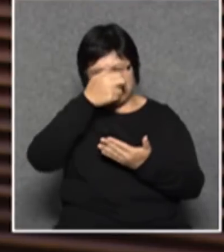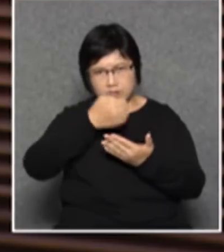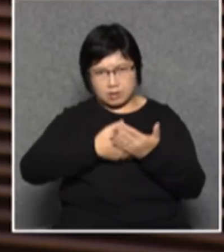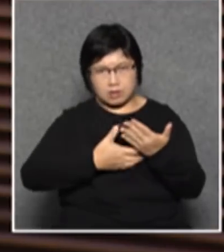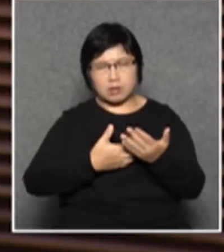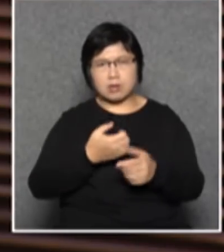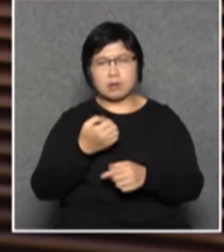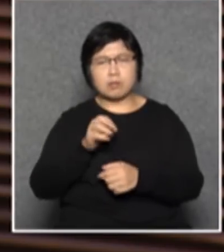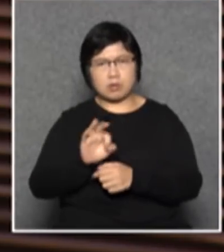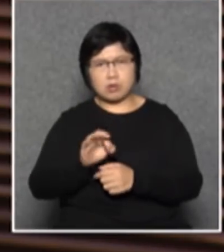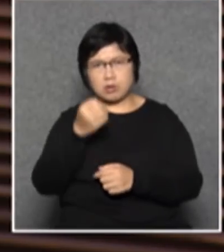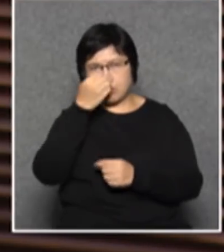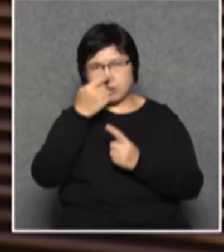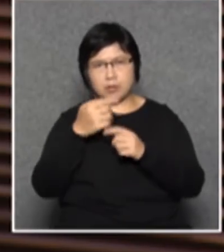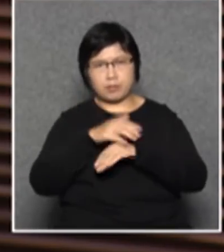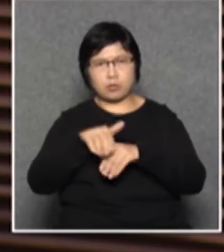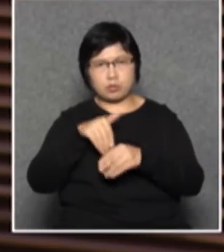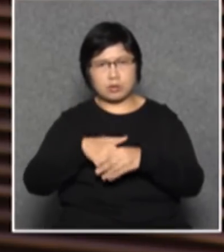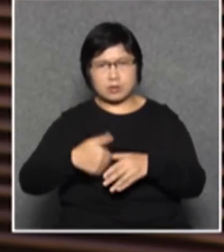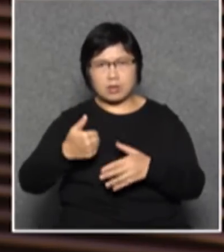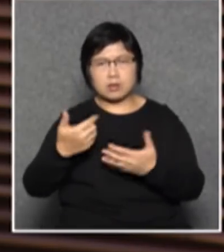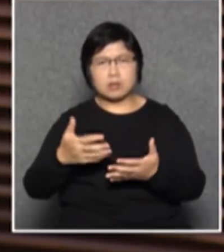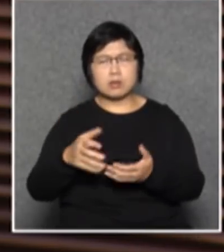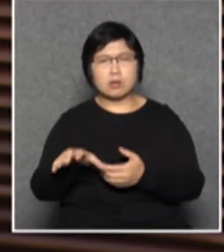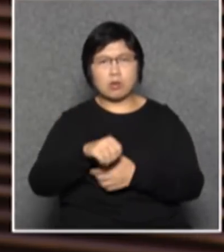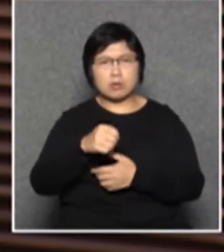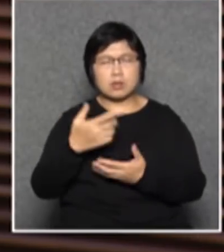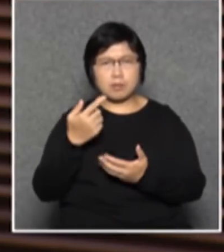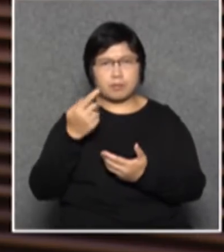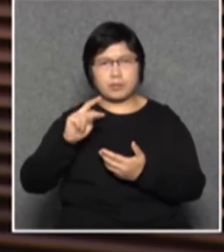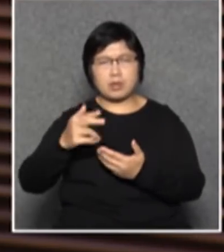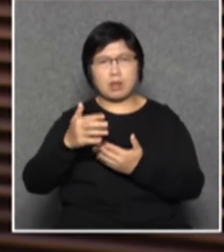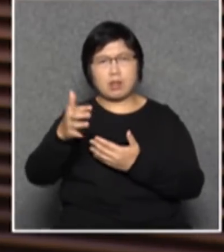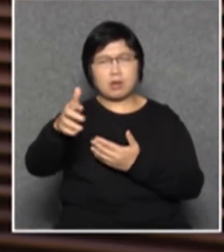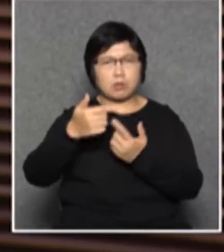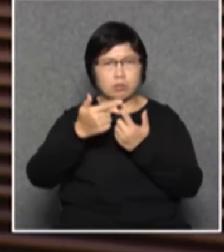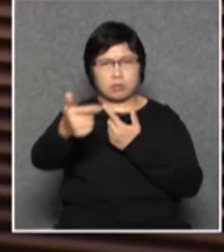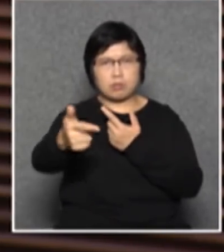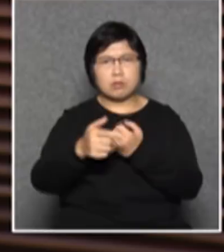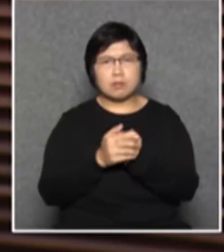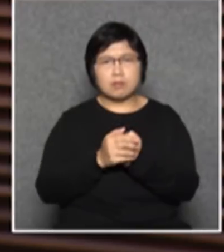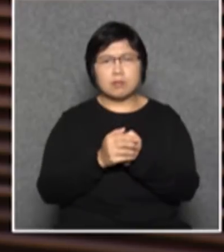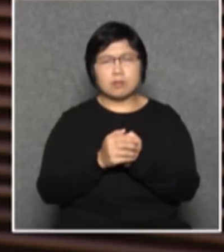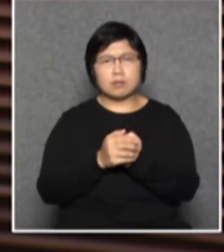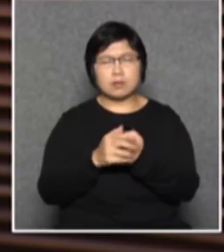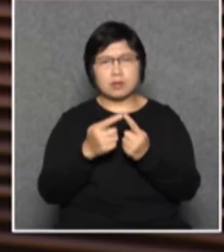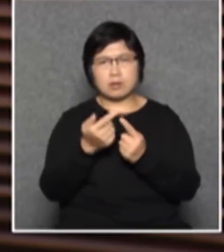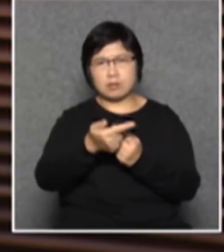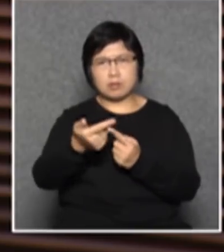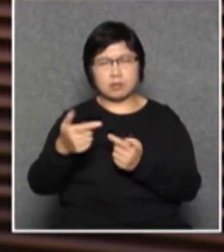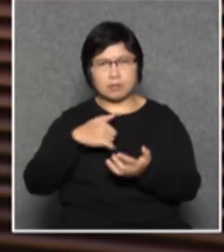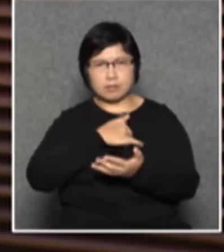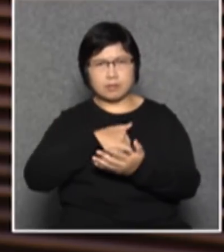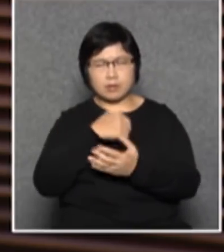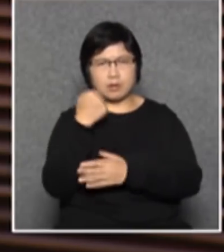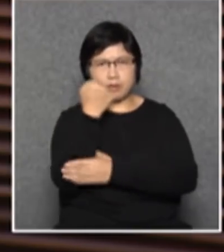垂手可得的普選現在變得遙遙無期。 主席，越來越多市民質疑這種反